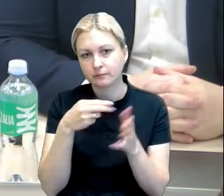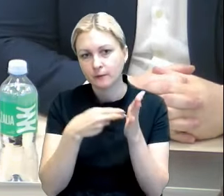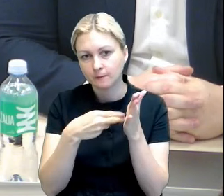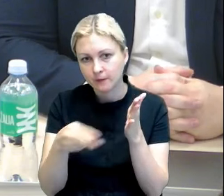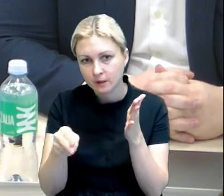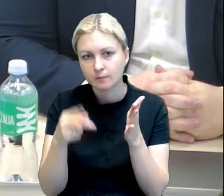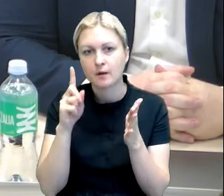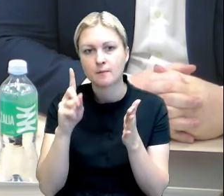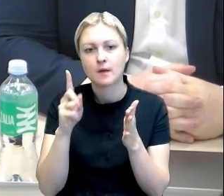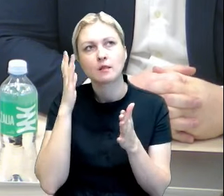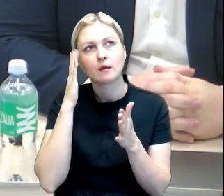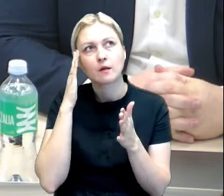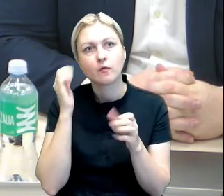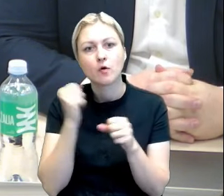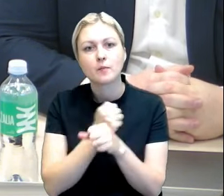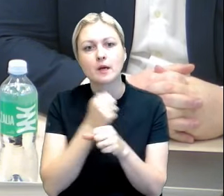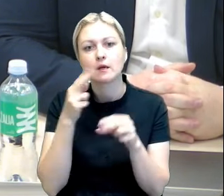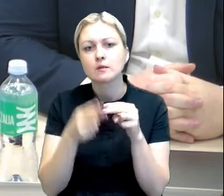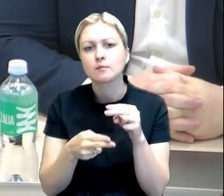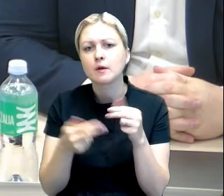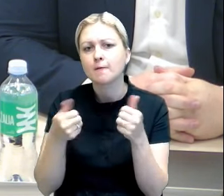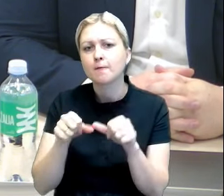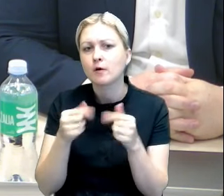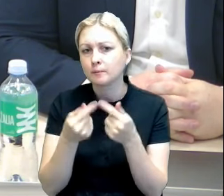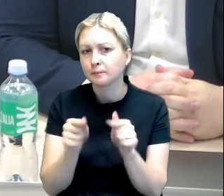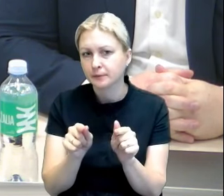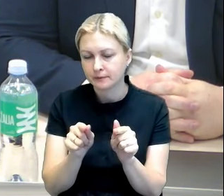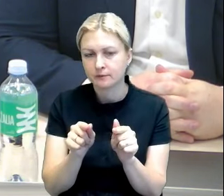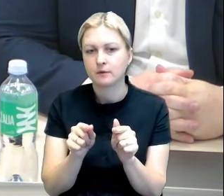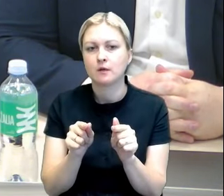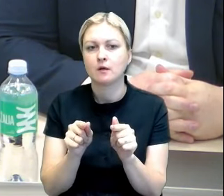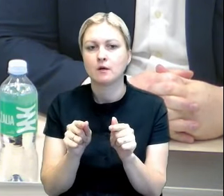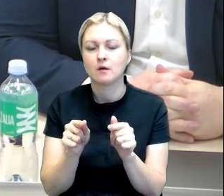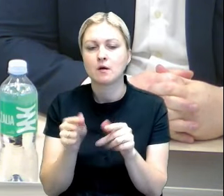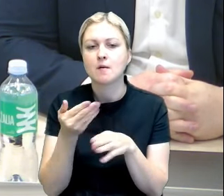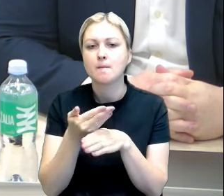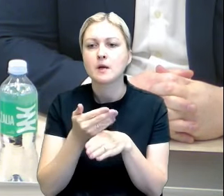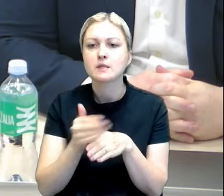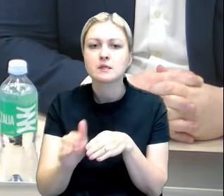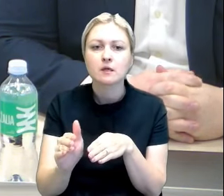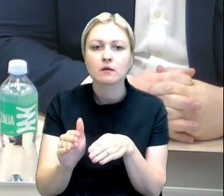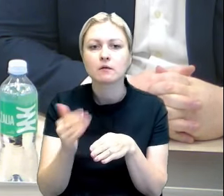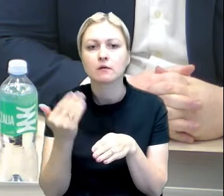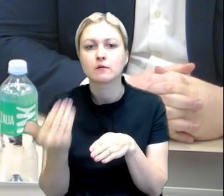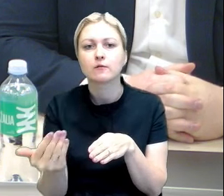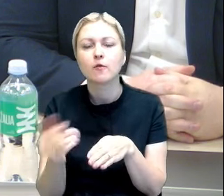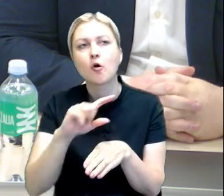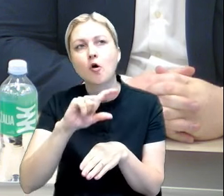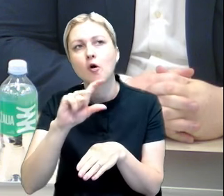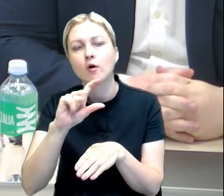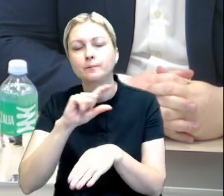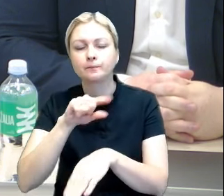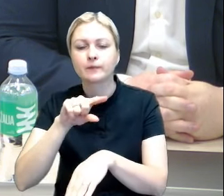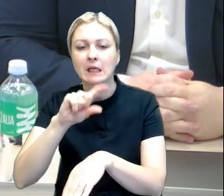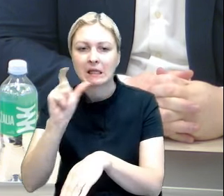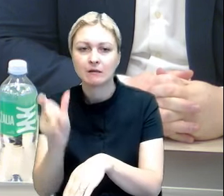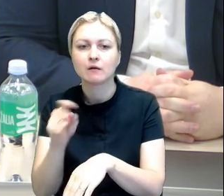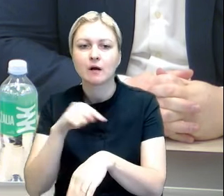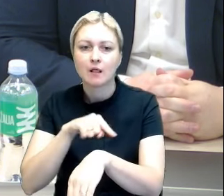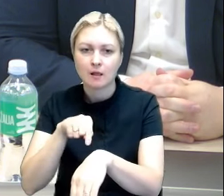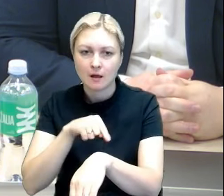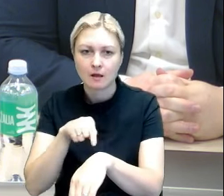būt spręstas kitaip šita paskirtis pirties galbūt ilgalaikė jau klaipėdoj bet tikrai yra